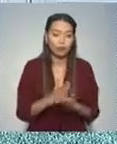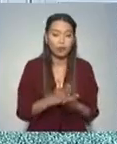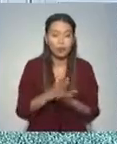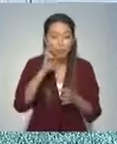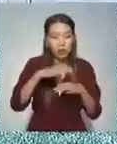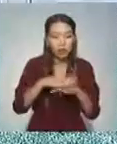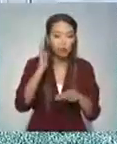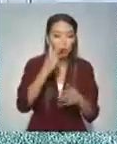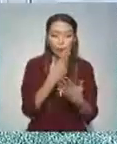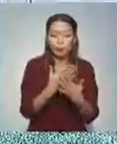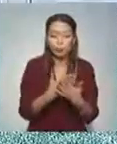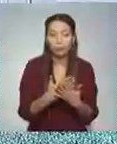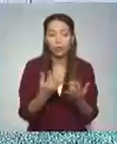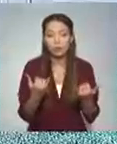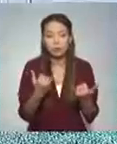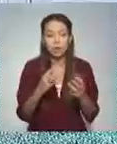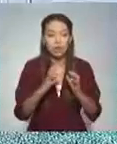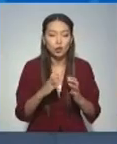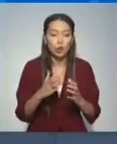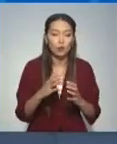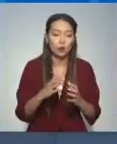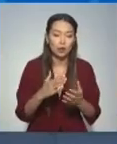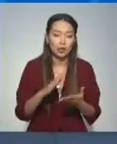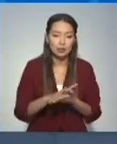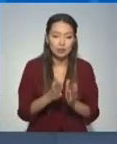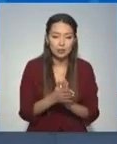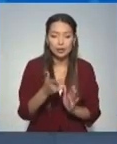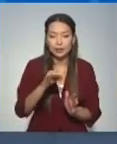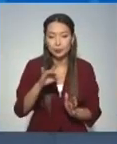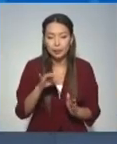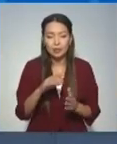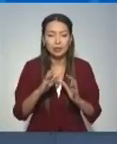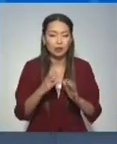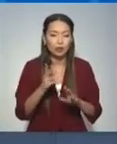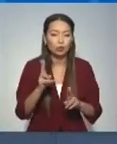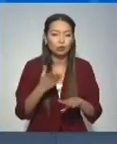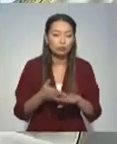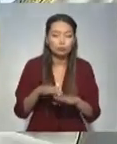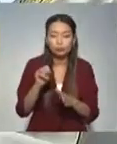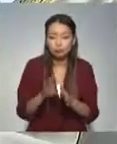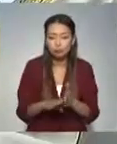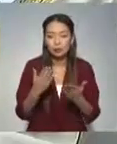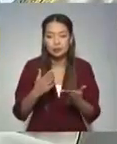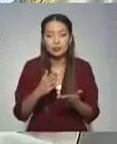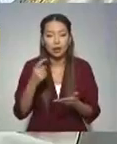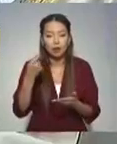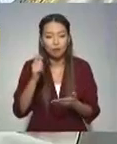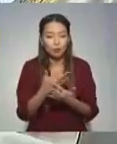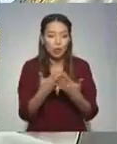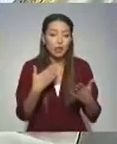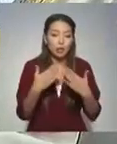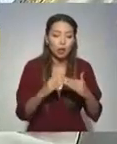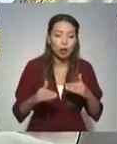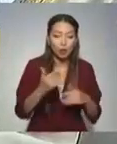беделінің көрсеткіші заманауи геосаясат пен гибридтік саяси құбылыстар өршіп тұрған сәтте диалог алаңдарының көптігі